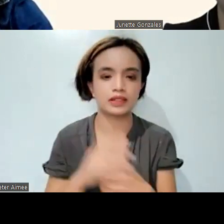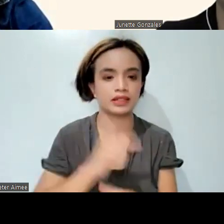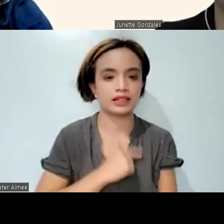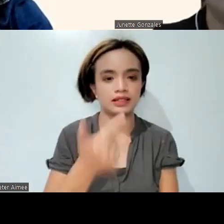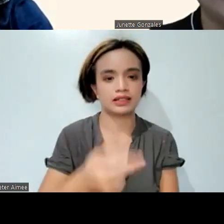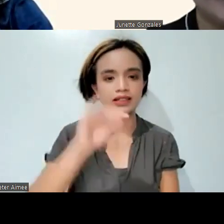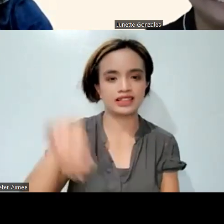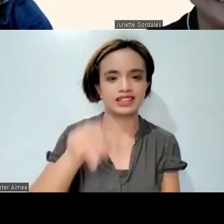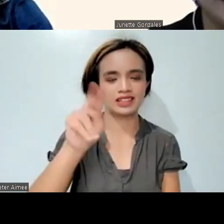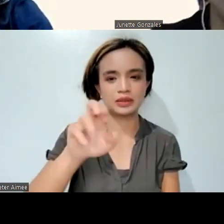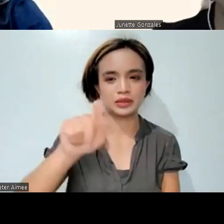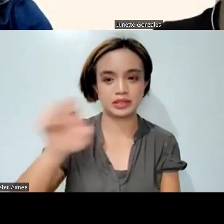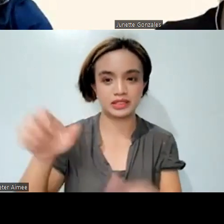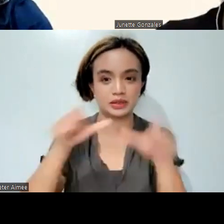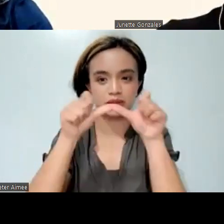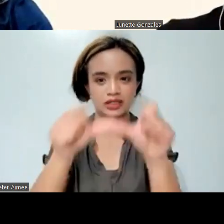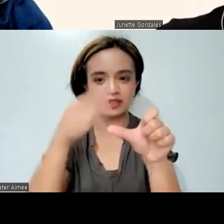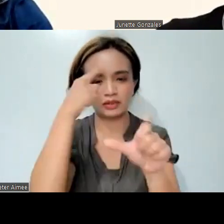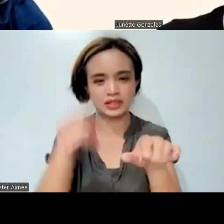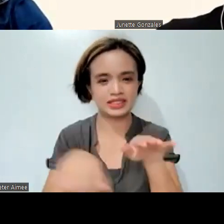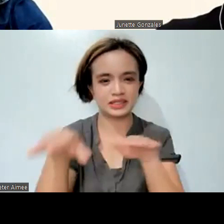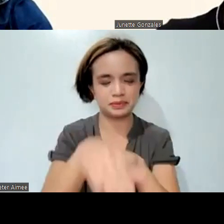ito para dun sa steps.